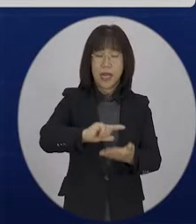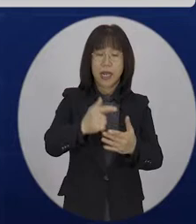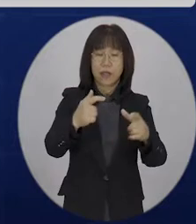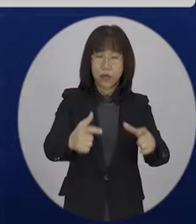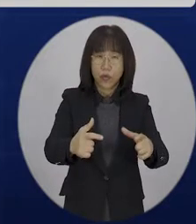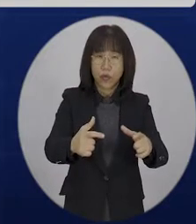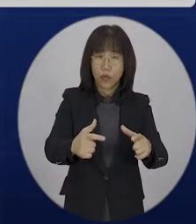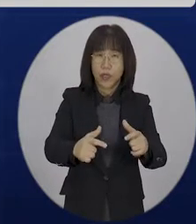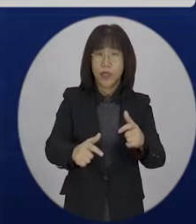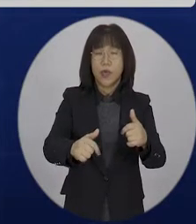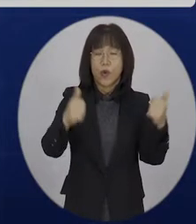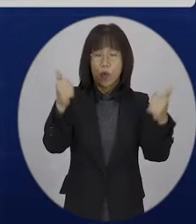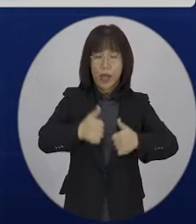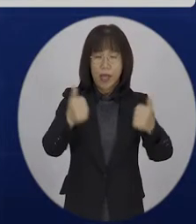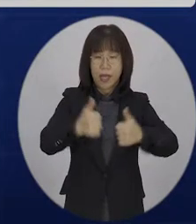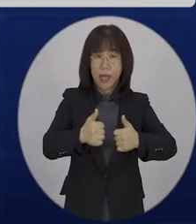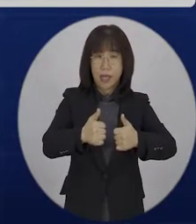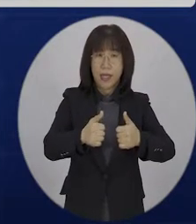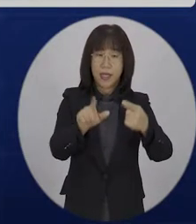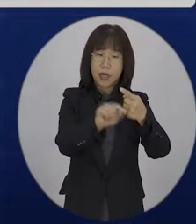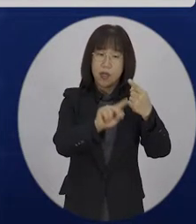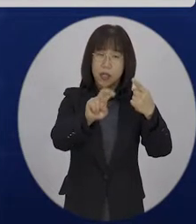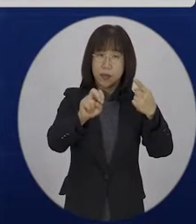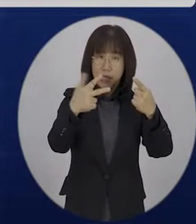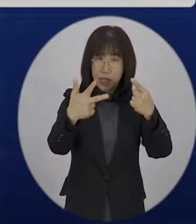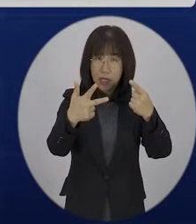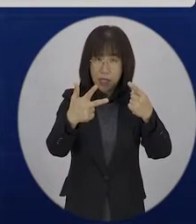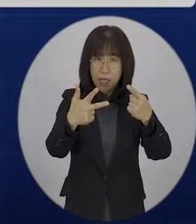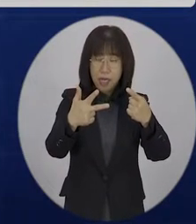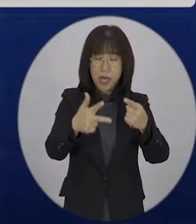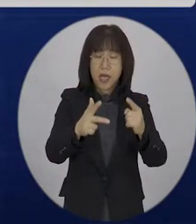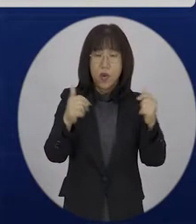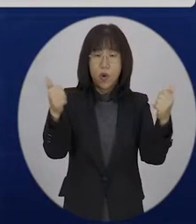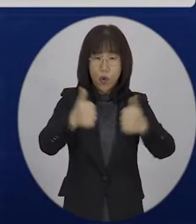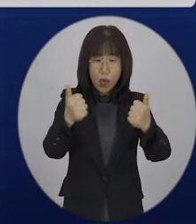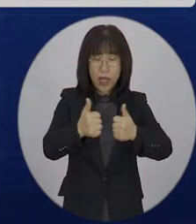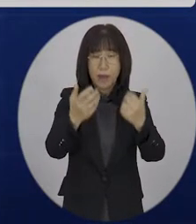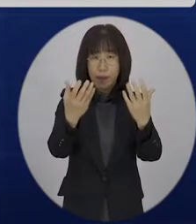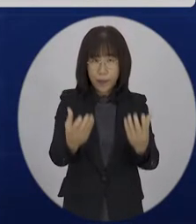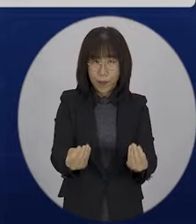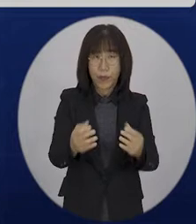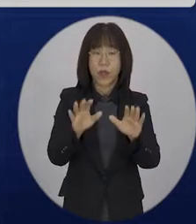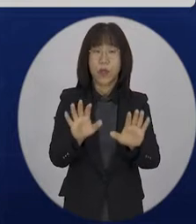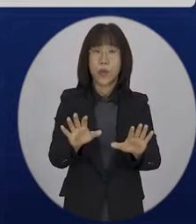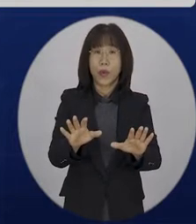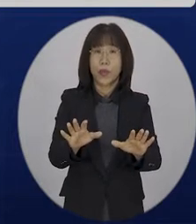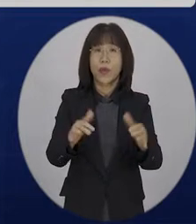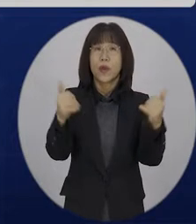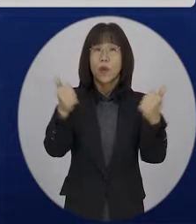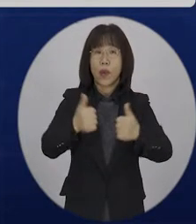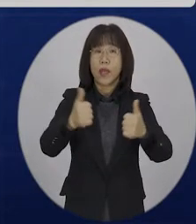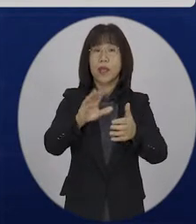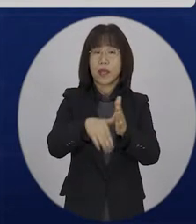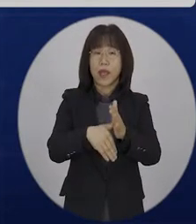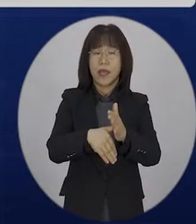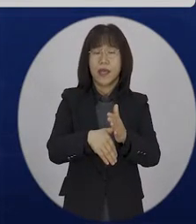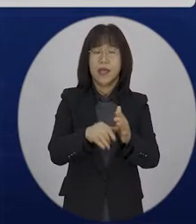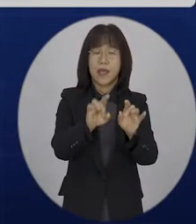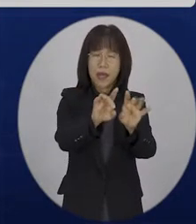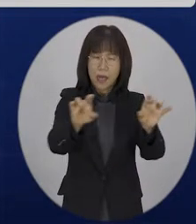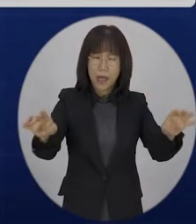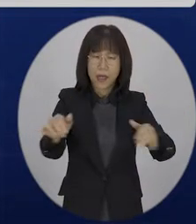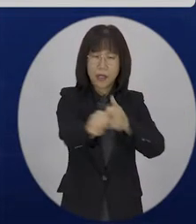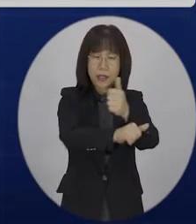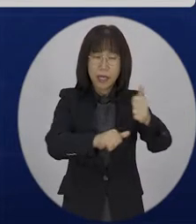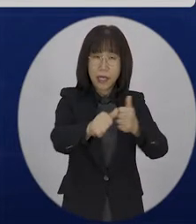강서구 회 임시회가 지난 27일 2차 본회의 2로 패했습니다 이번 임시회에서 는 닭 상임위원회 *